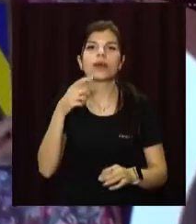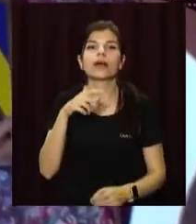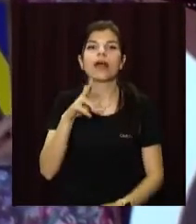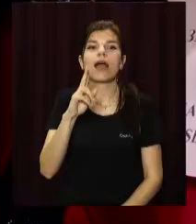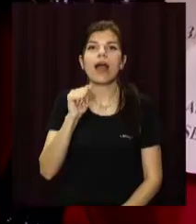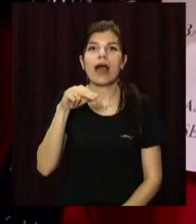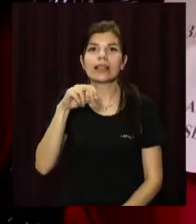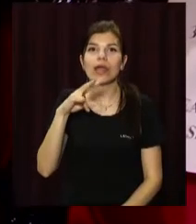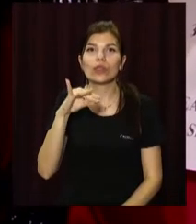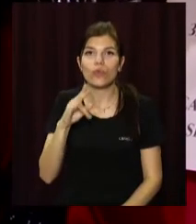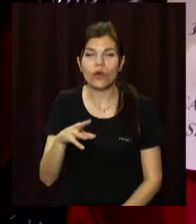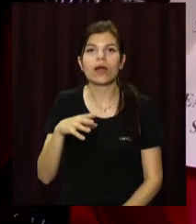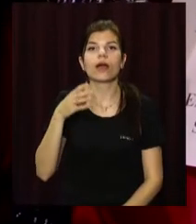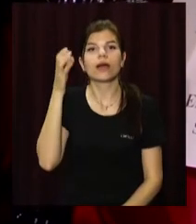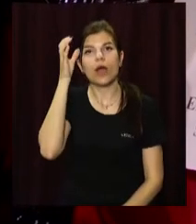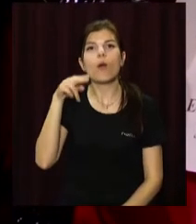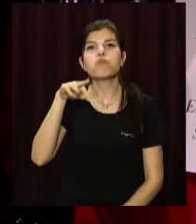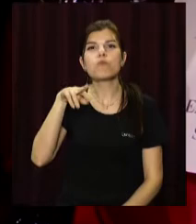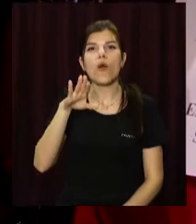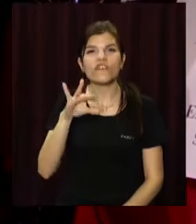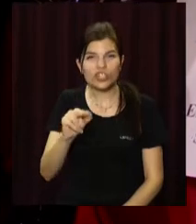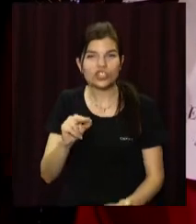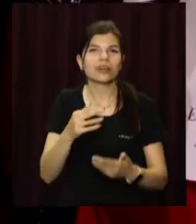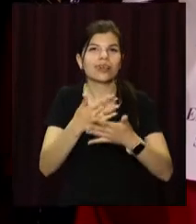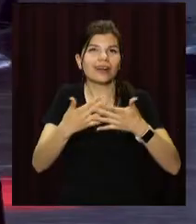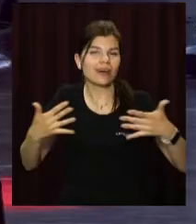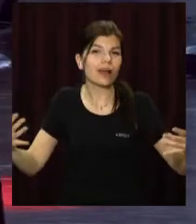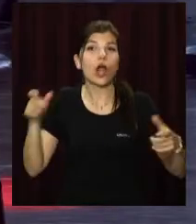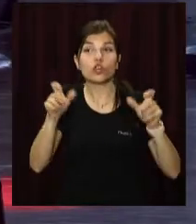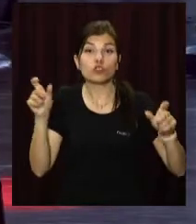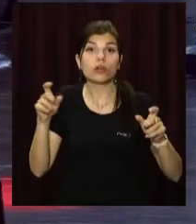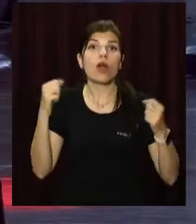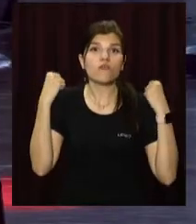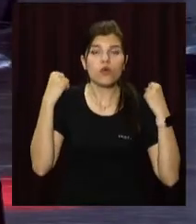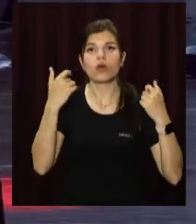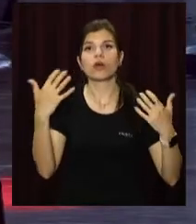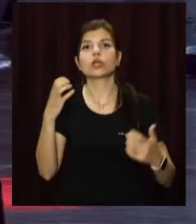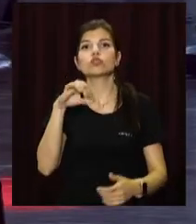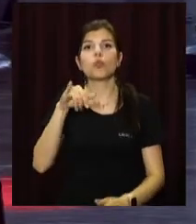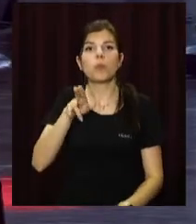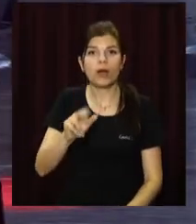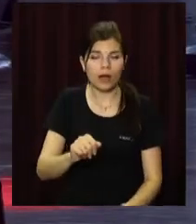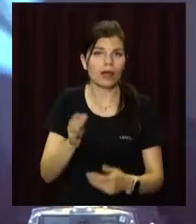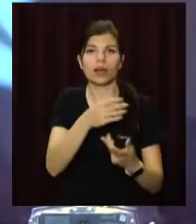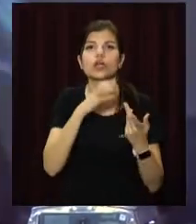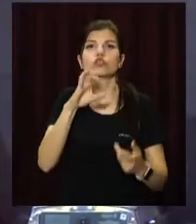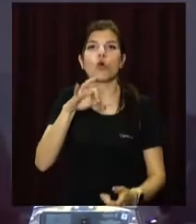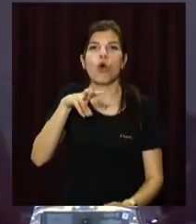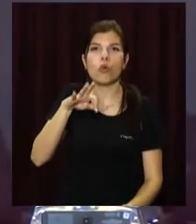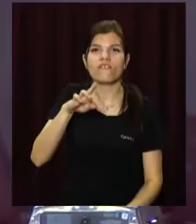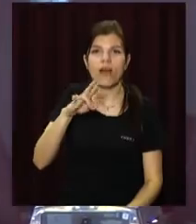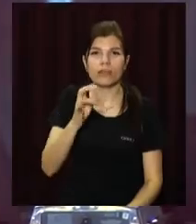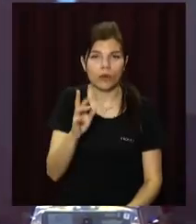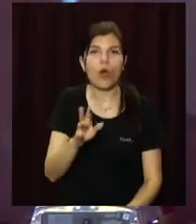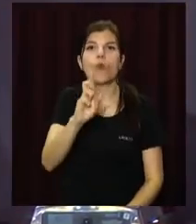Леонід Каденюк, академік Мирослав Попович, видатні діячі національної культури і спорту Богдан Ступка, Анатолій Солов'яненко,